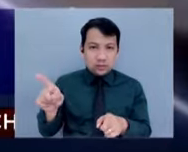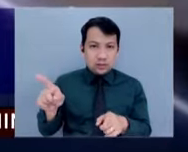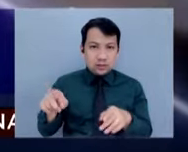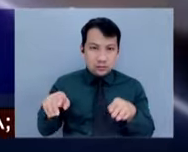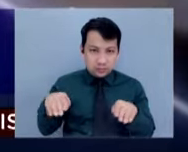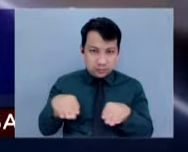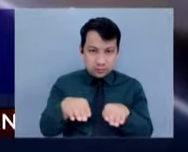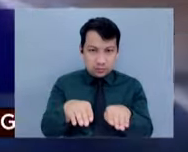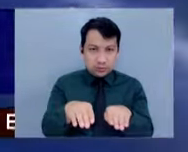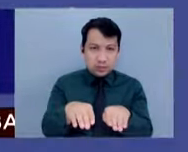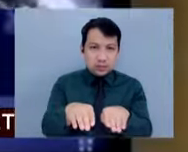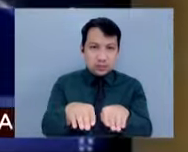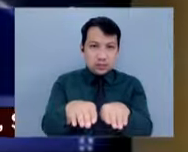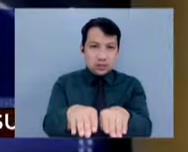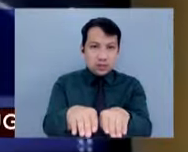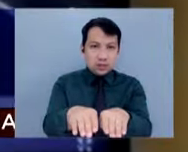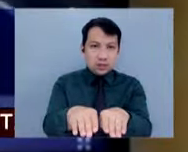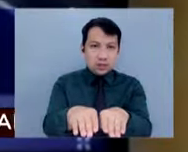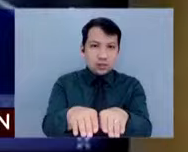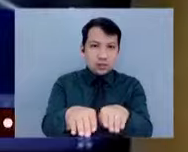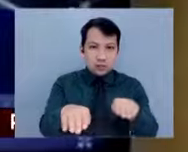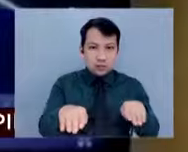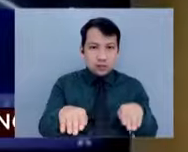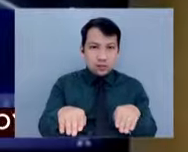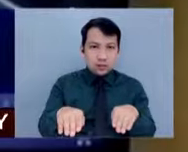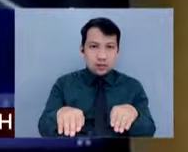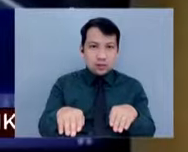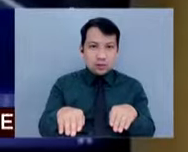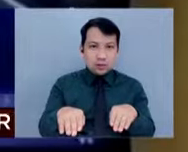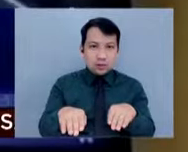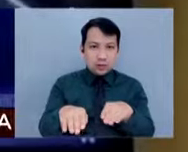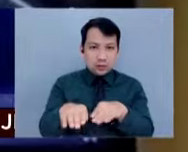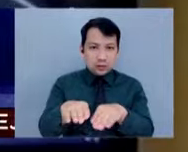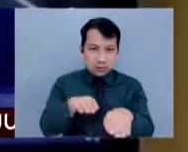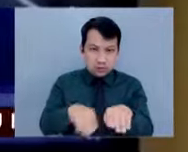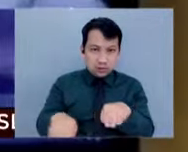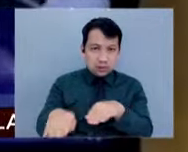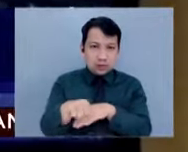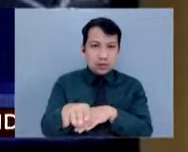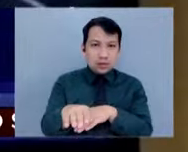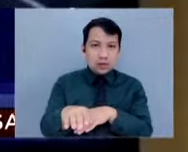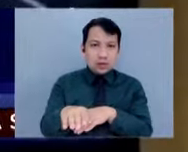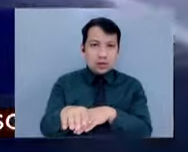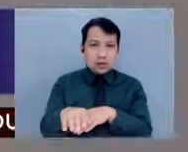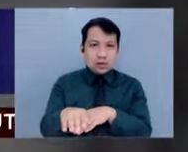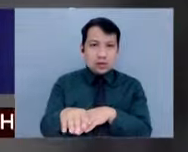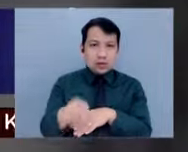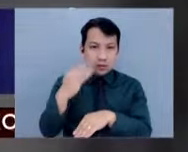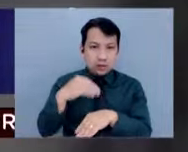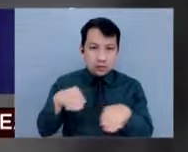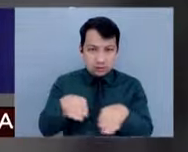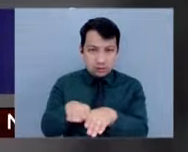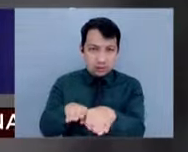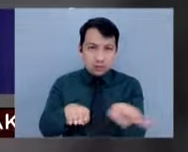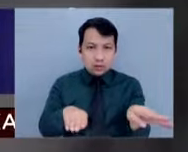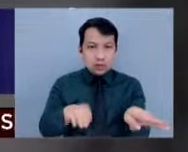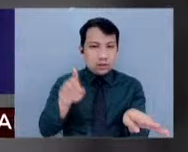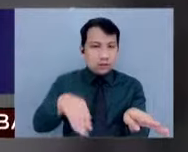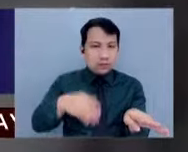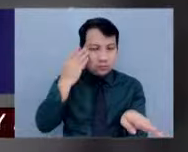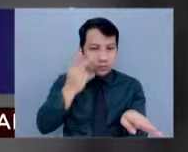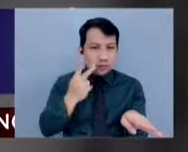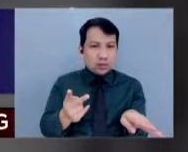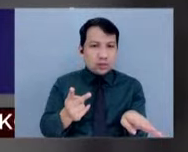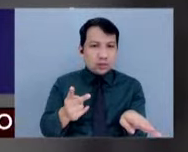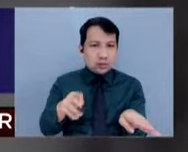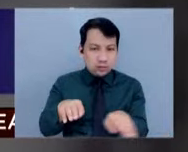tricycle. In-overtake ng multicab ang tricycle. Napunta tuloy sa kabilang lane ng tricycle. Hindi man kita sa CCTV na